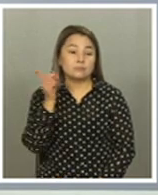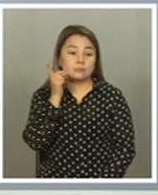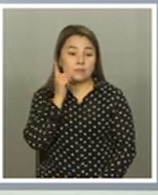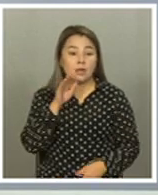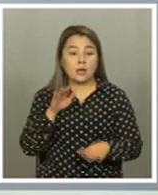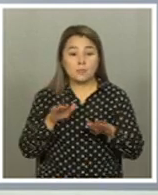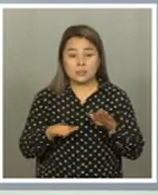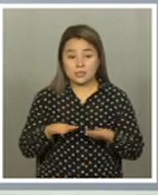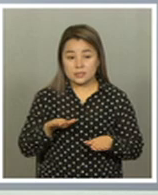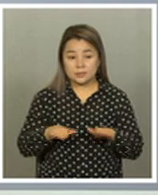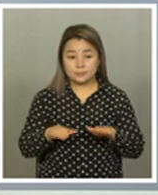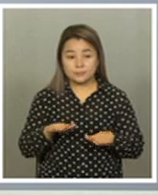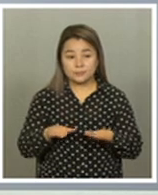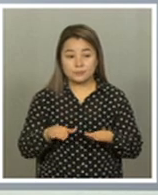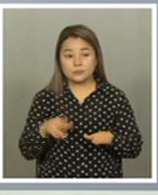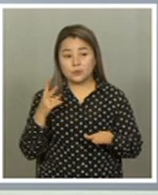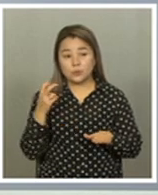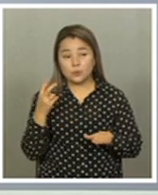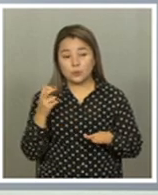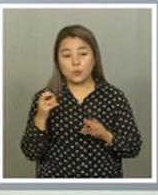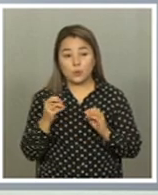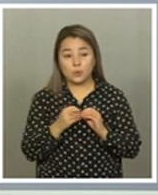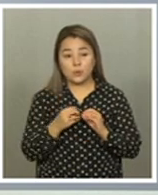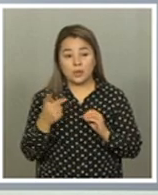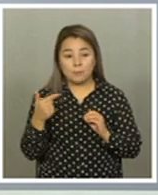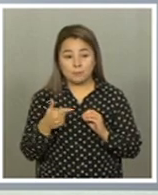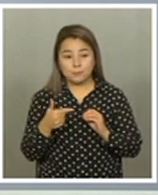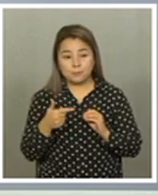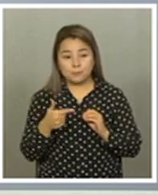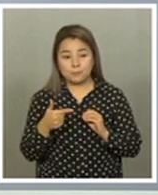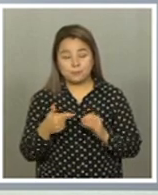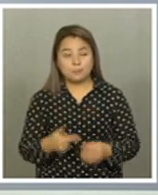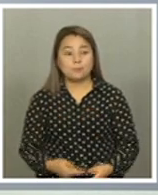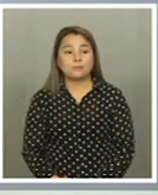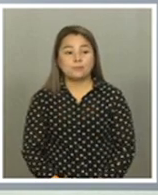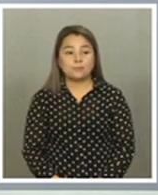массасы 210 грамм.